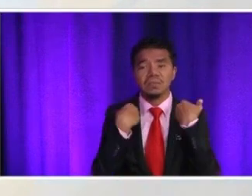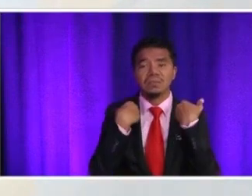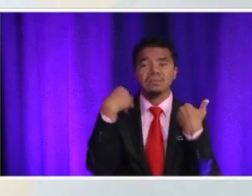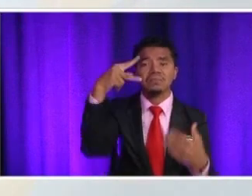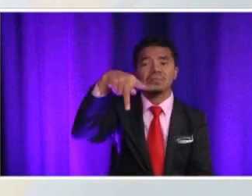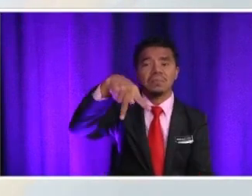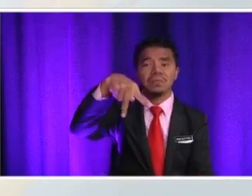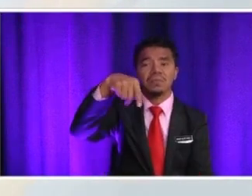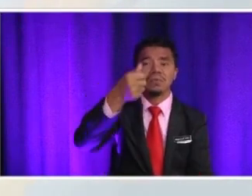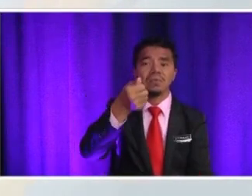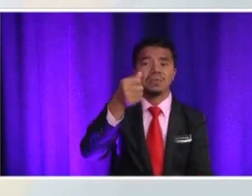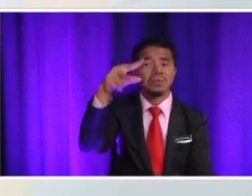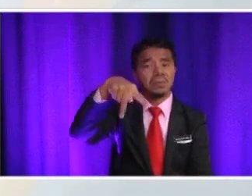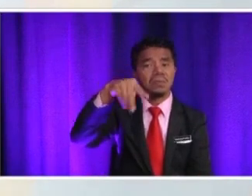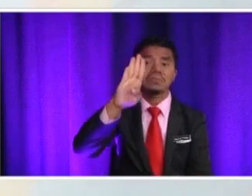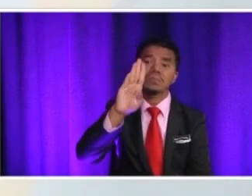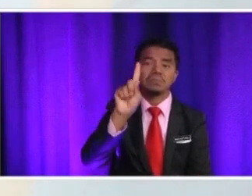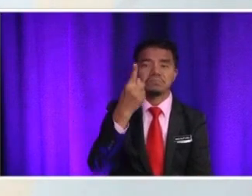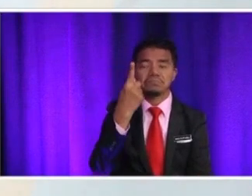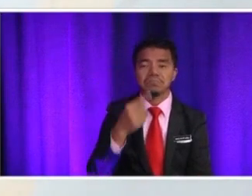harga dia tu. Okey, lagi?